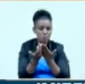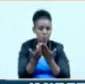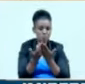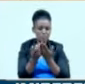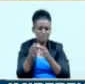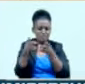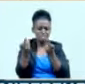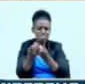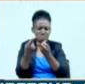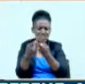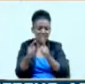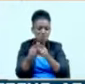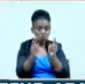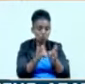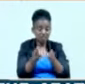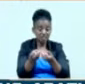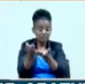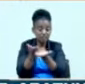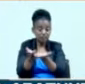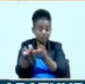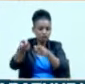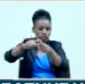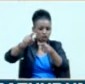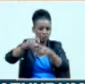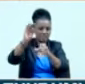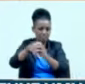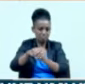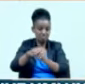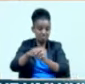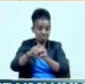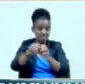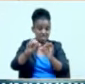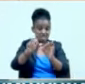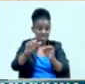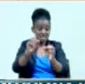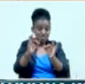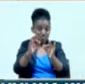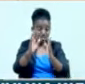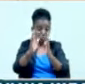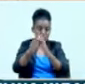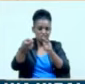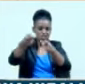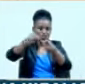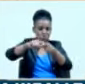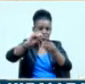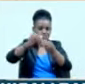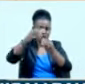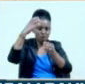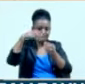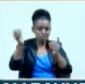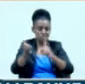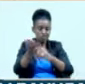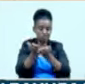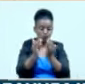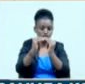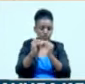ahantu hatandukanye hadasanzwe hatangwa izo serivisi ku buryo nuhajyamo. Iyo nitubikora ku bantu mu mujyi, nibaza ko tuzongera umubare w'abantu basha kubona serivisi